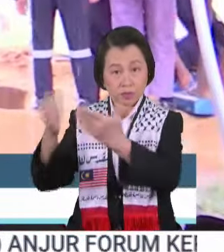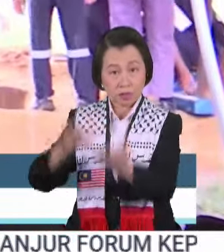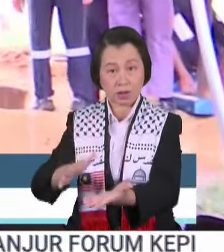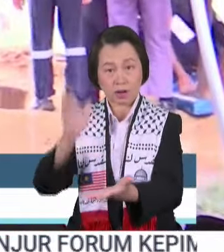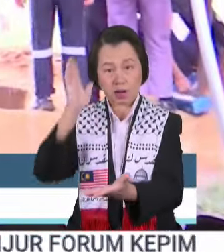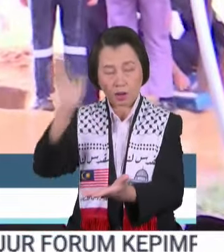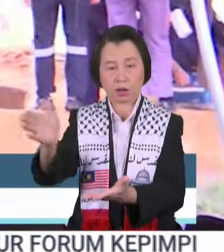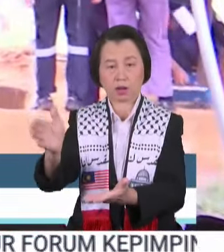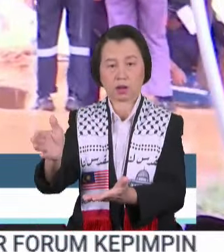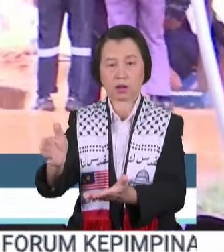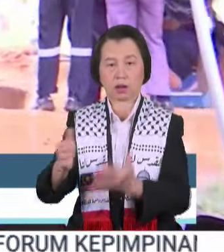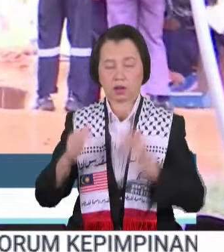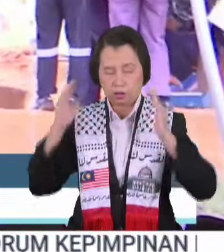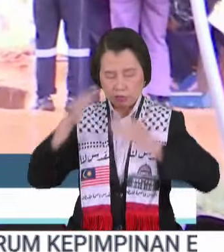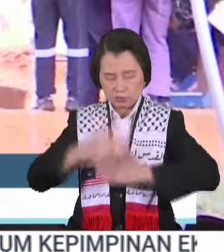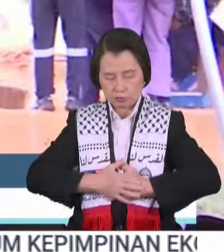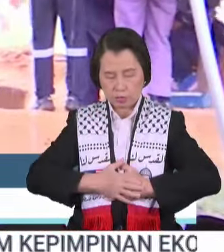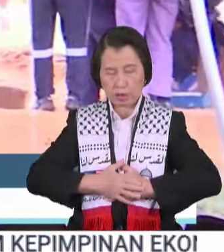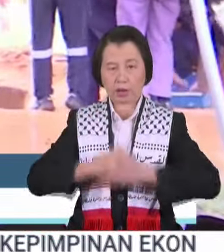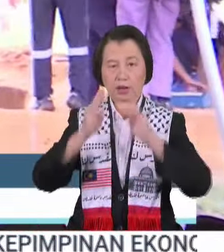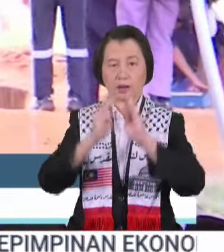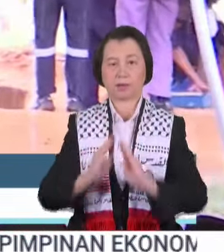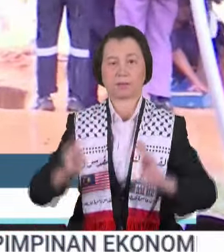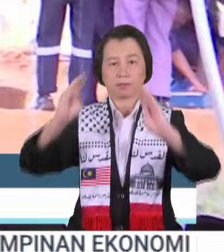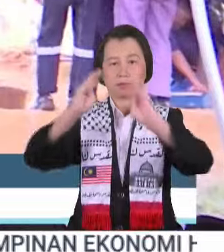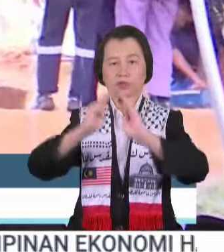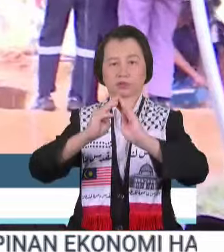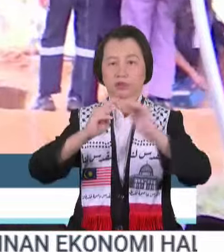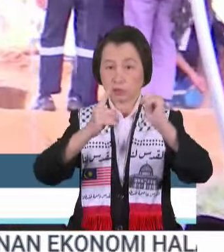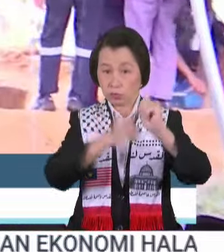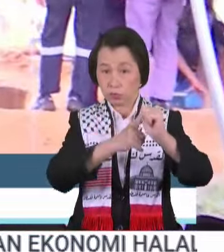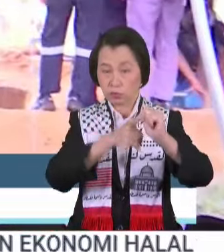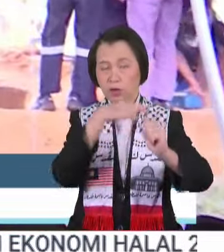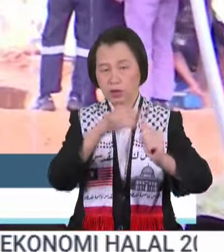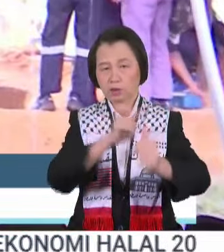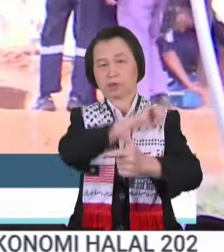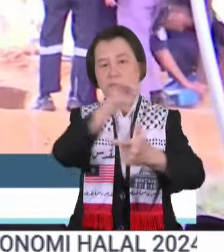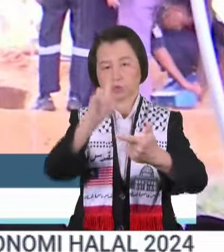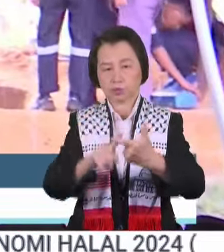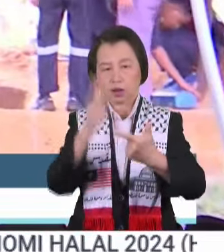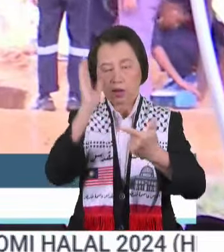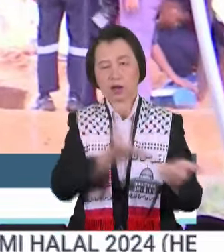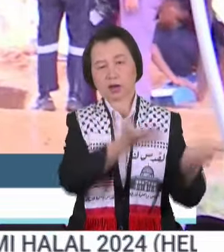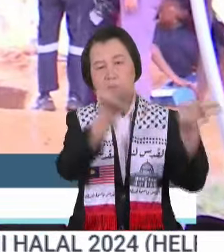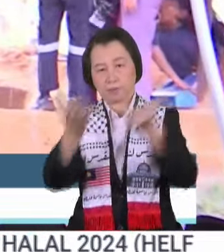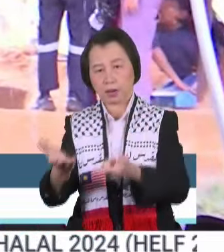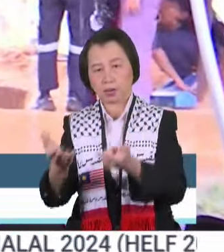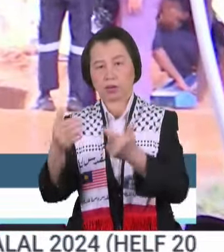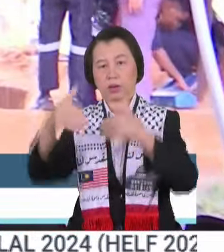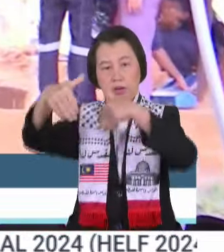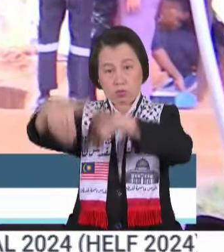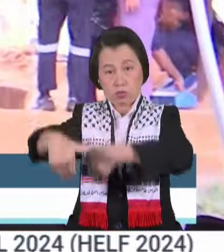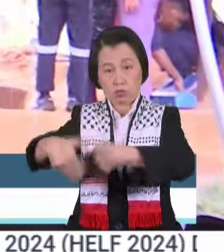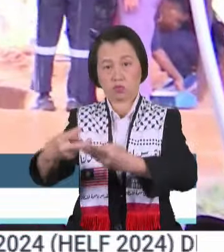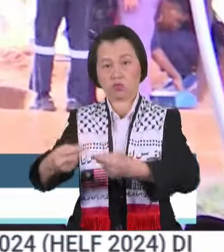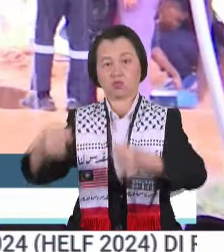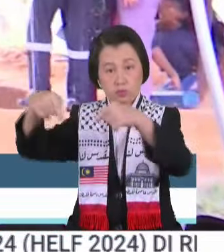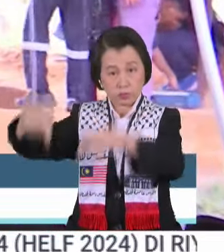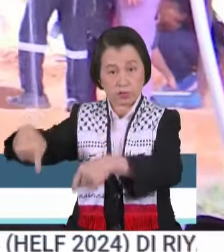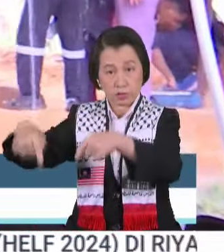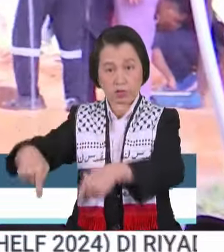akan disembahyangkan di Masjid Al-Mutakin dan seterusnya akan dibawa ke tanah perkuburan